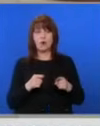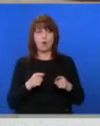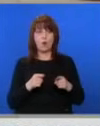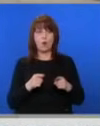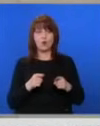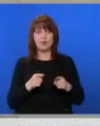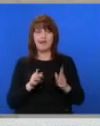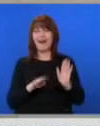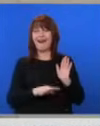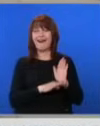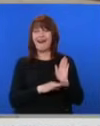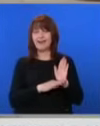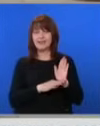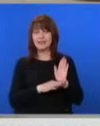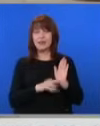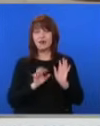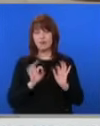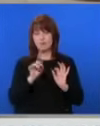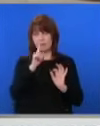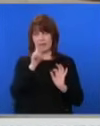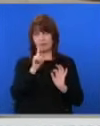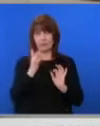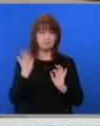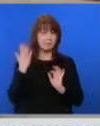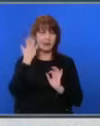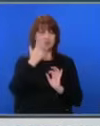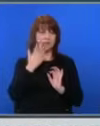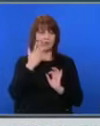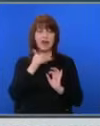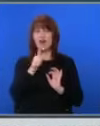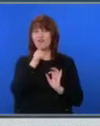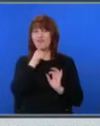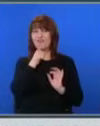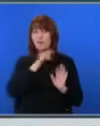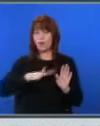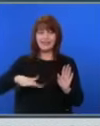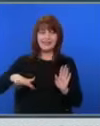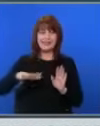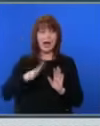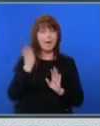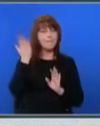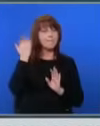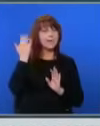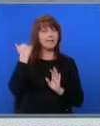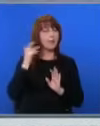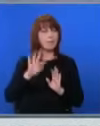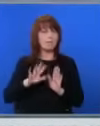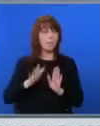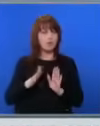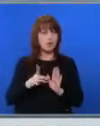нанесената кадастрална карта всъщност в момента представлява водна акватория. Тоест преди някога може и да е бил